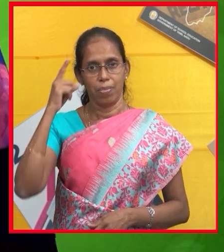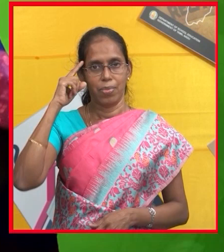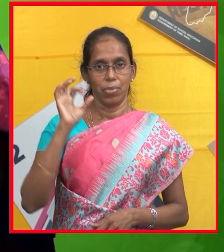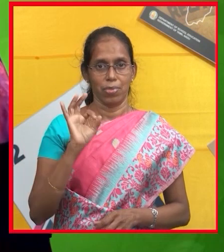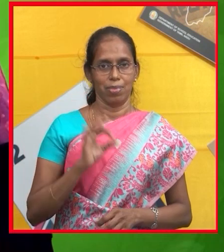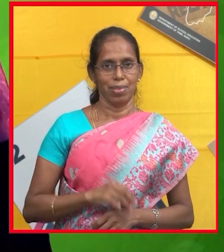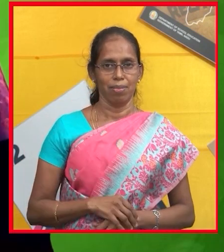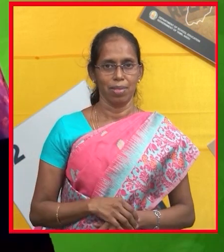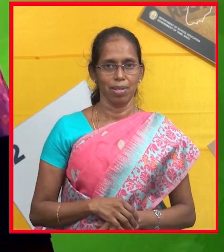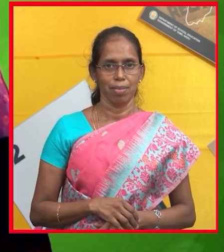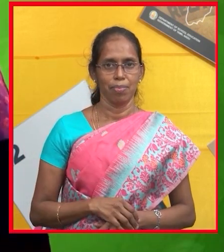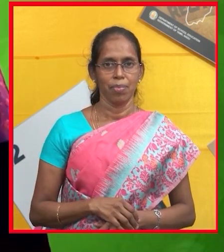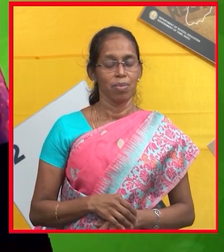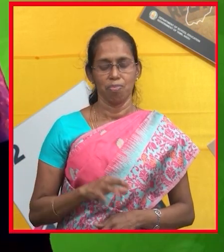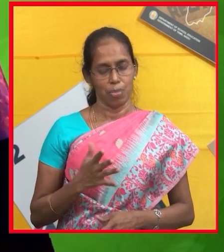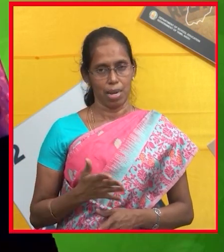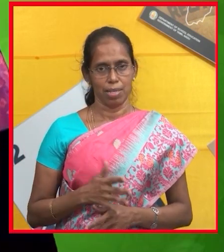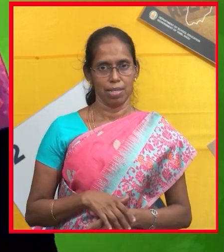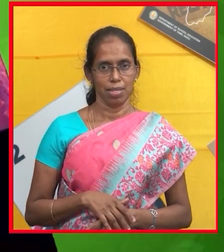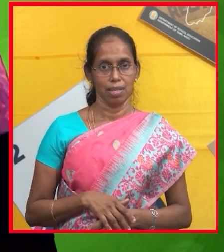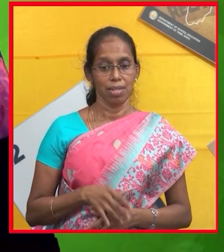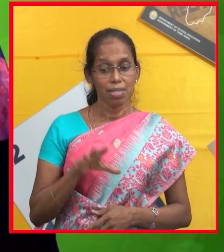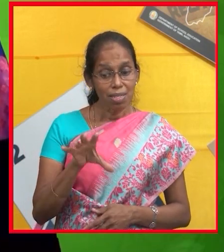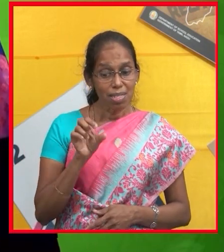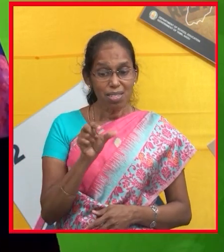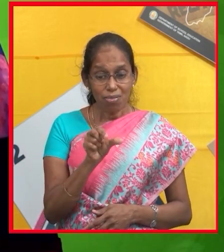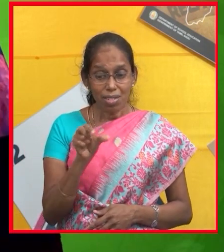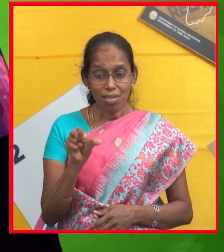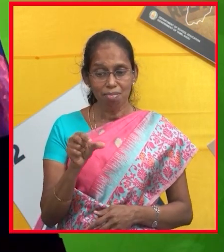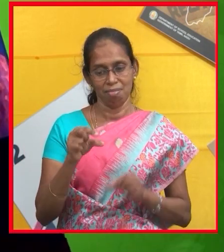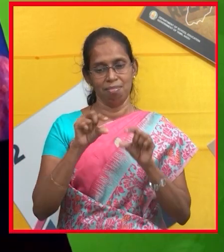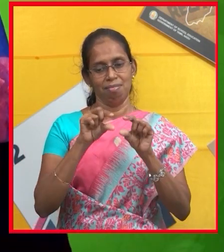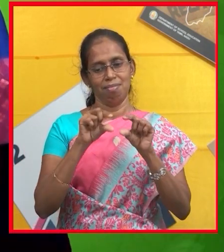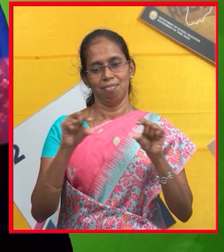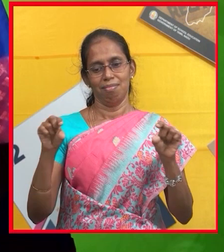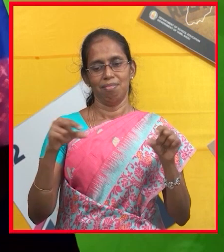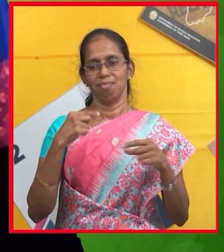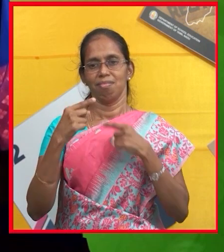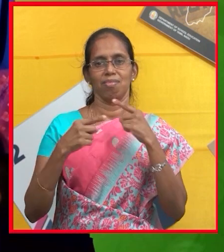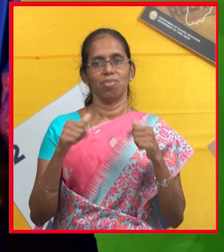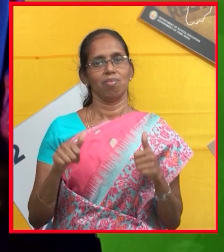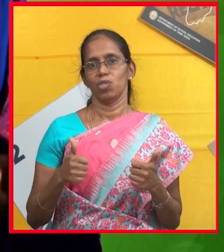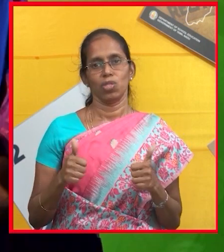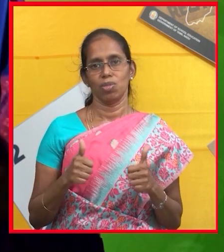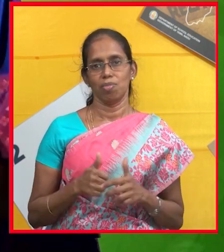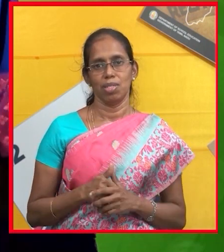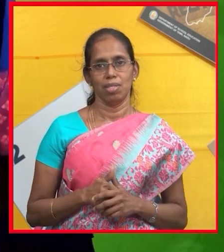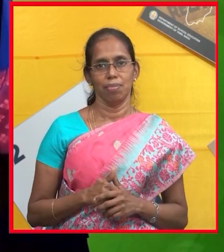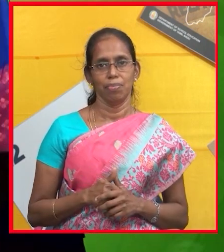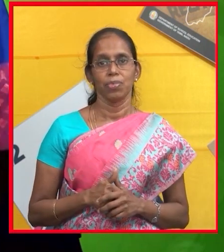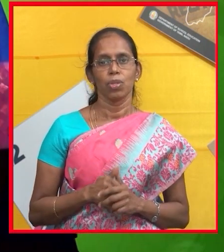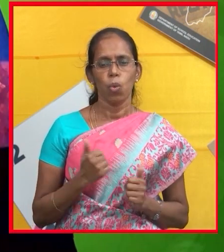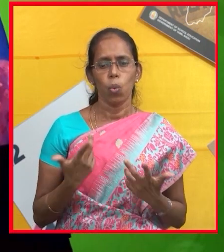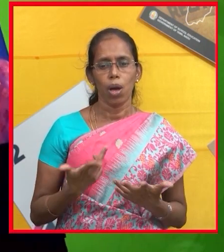தெரியும், வொக்காபுலரிஸ் தெரியும். ஆனால் அதை வைத்துக்கொண்டு நம்மால் பேசுவதற்கோ எழுதுவதற்கோ செய்ய